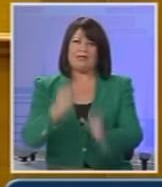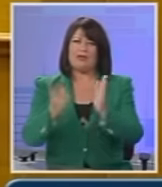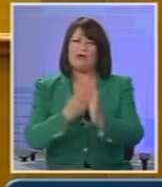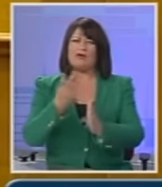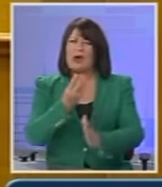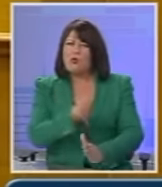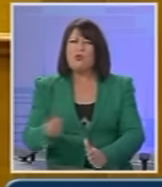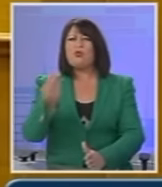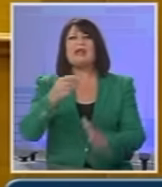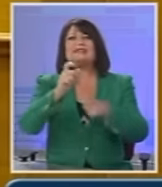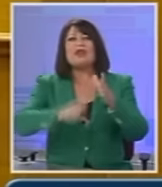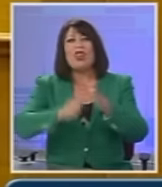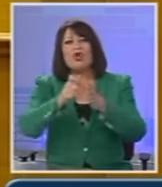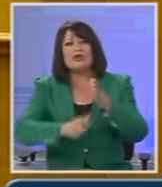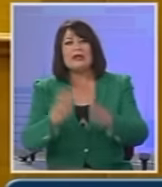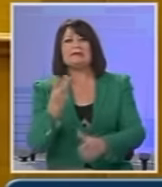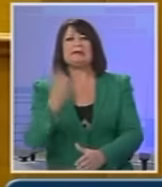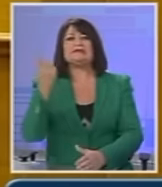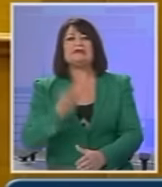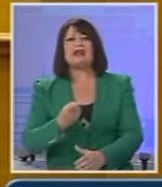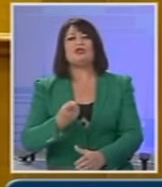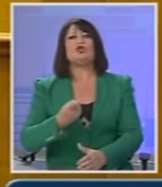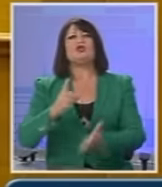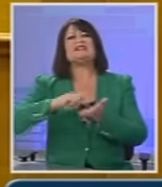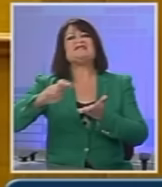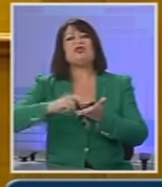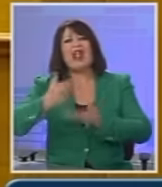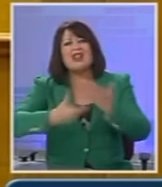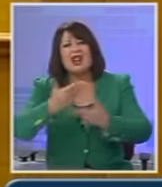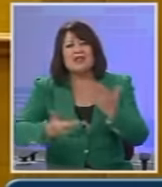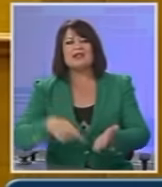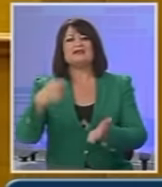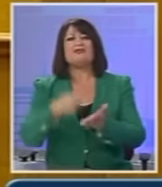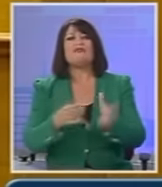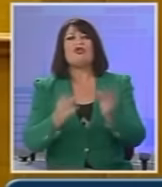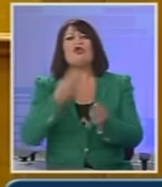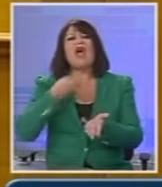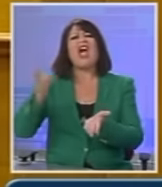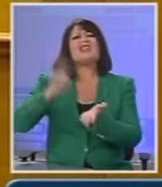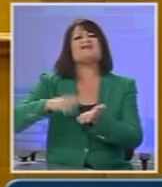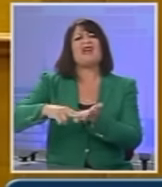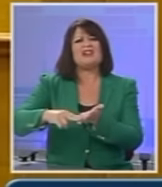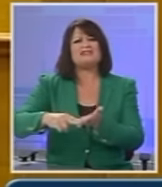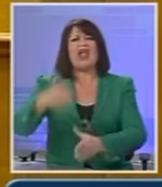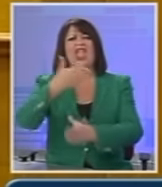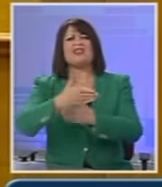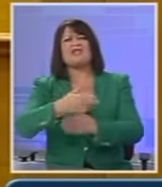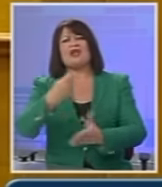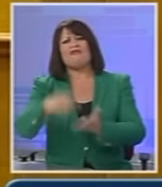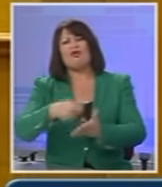ξενοδοχεία. Αυξήθηκε κατά 30% η εισφορά αλληλεγγύης. Αυξήθηκε ο φόρος για τα ασφάλιστρα. Αυξάνεται ο φόρος για τα ενοίκια.